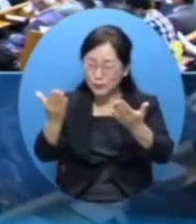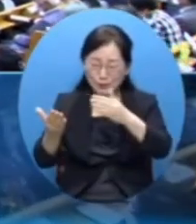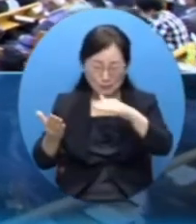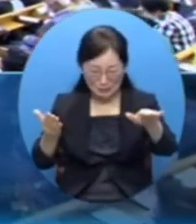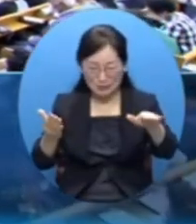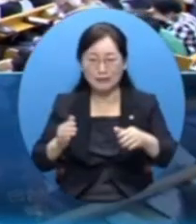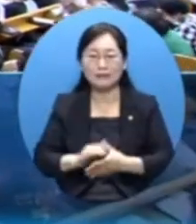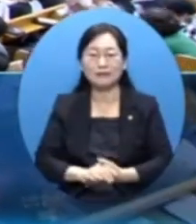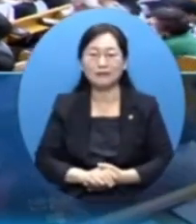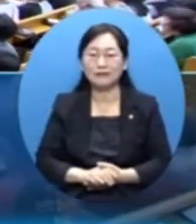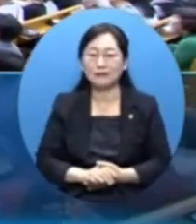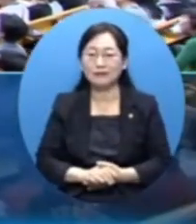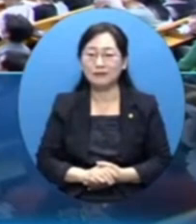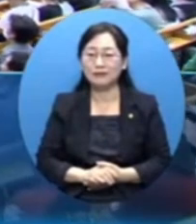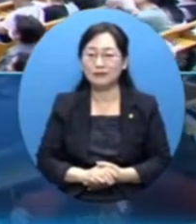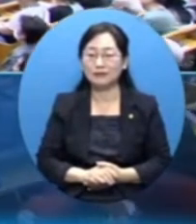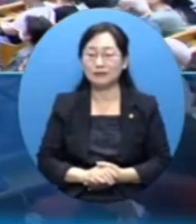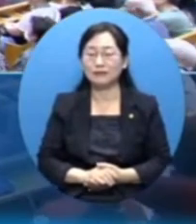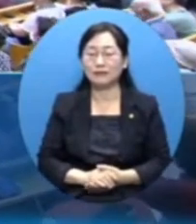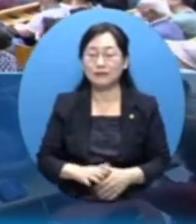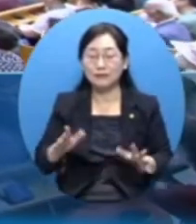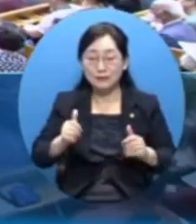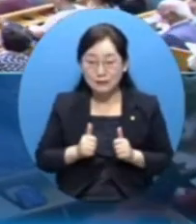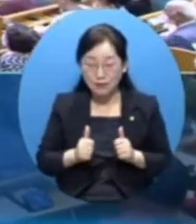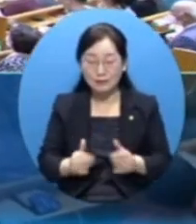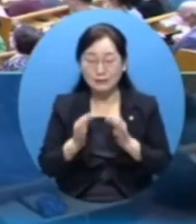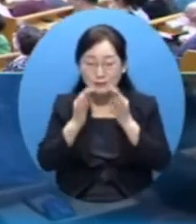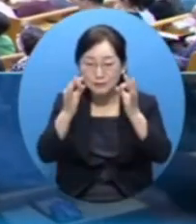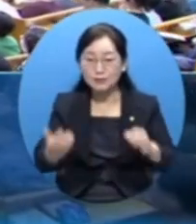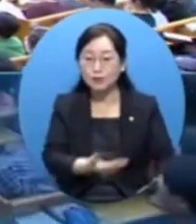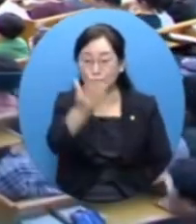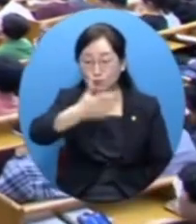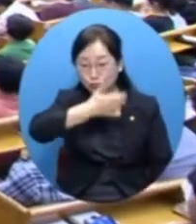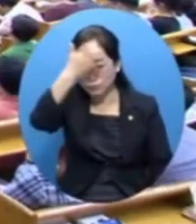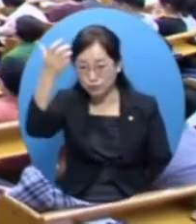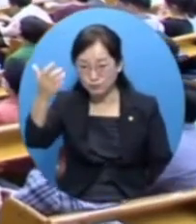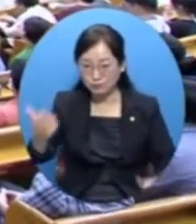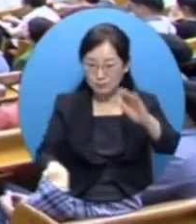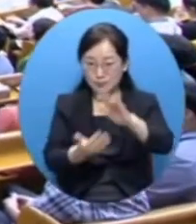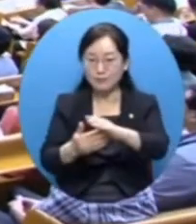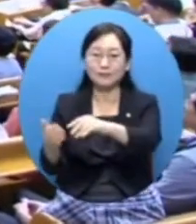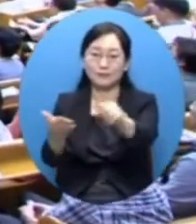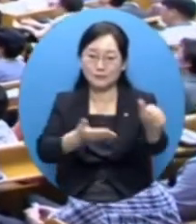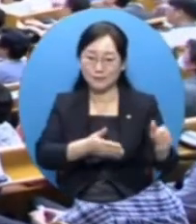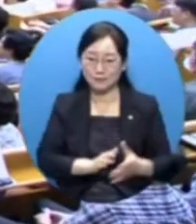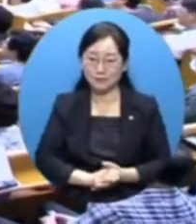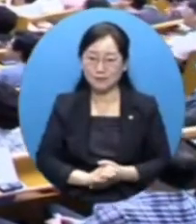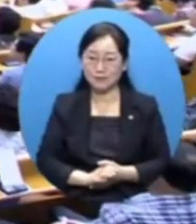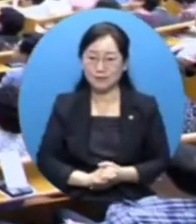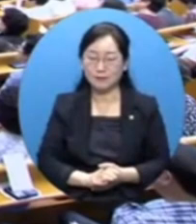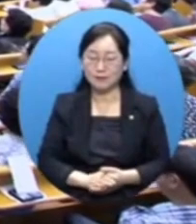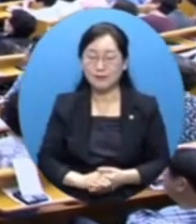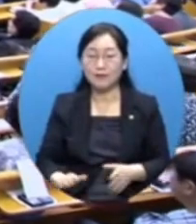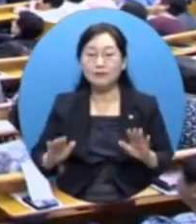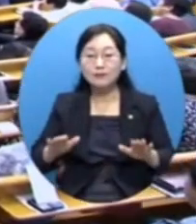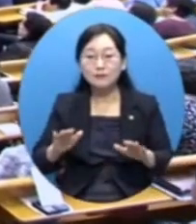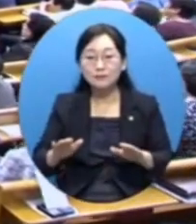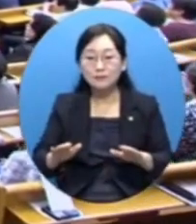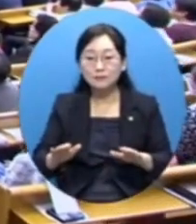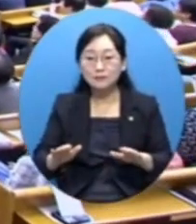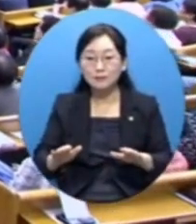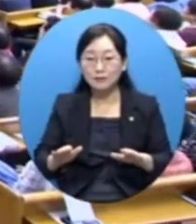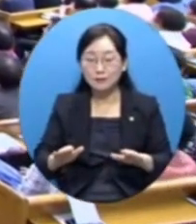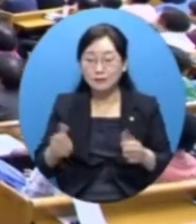없도다 아멘 성실과 근면으로 여러분의 꿈을 이루어 가시길 바랍니다 아멘 일하기 싫 싫으면